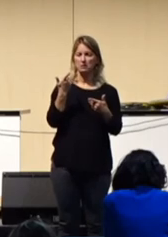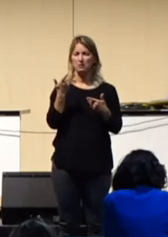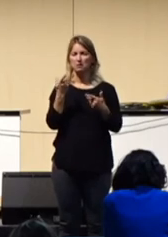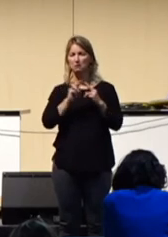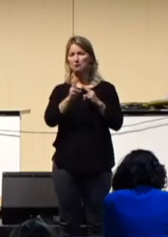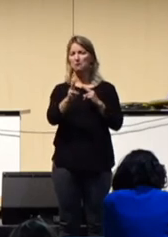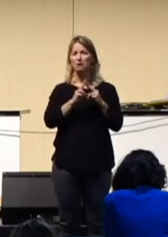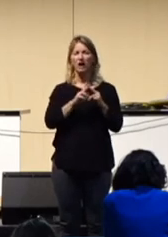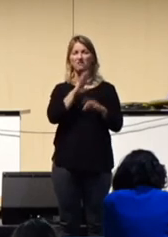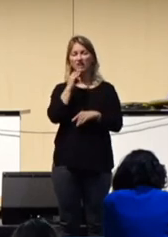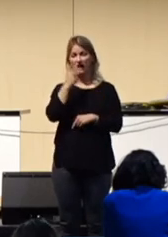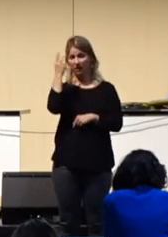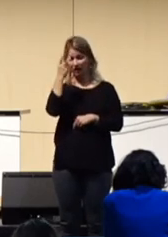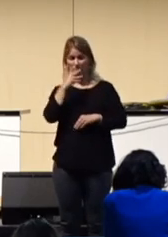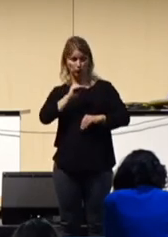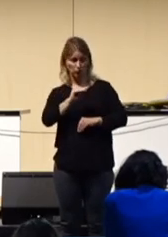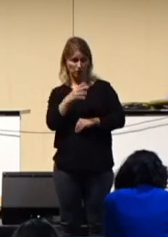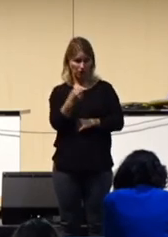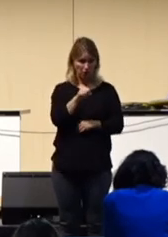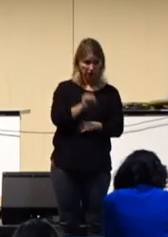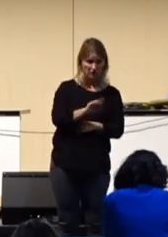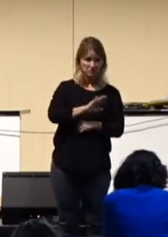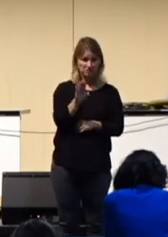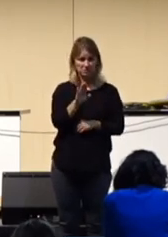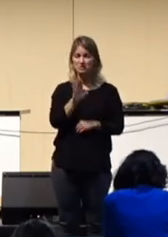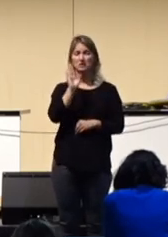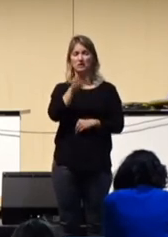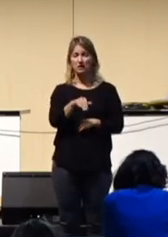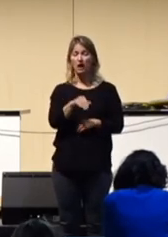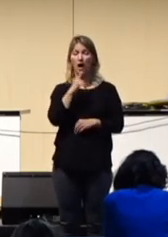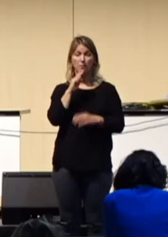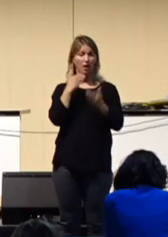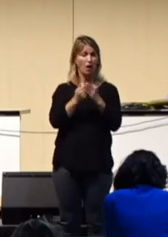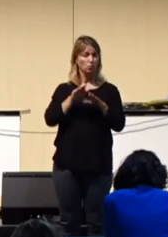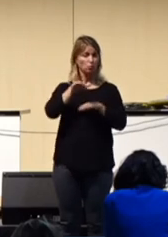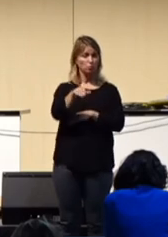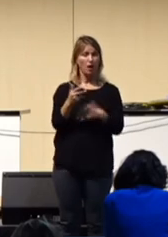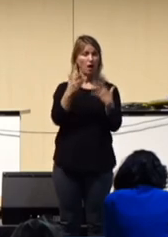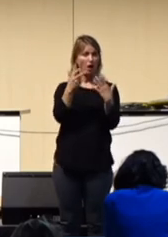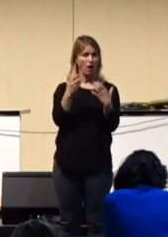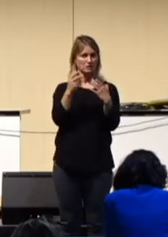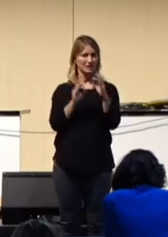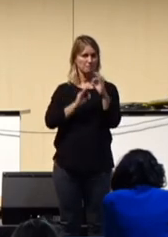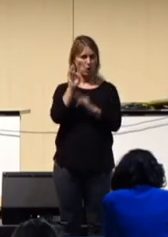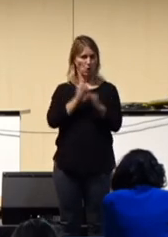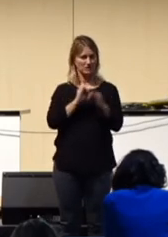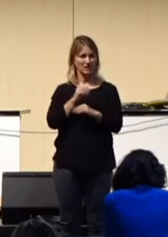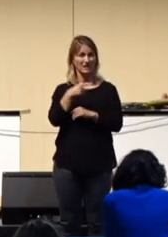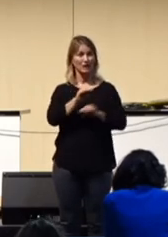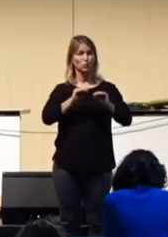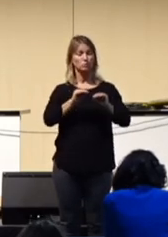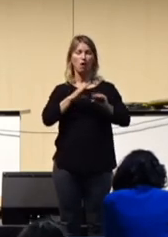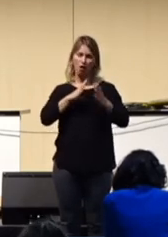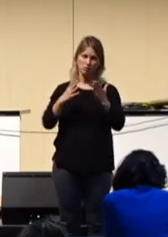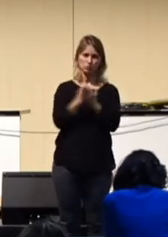ich nicht viel Sachverstand, um das festzustellen, haben über 80% in diesen Kursen das Schwimmen